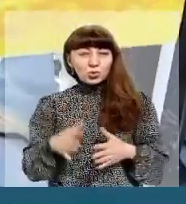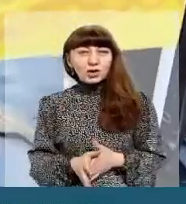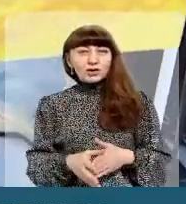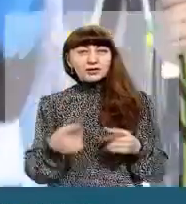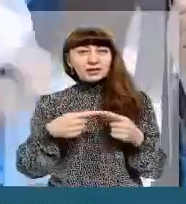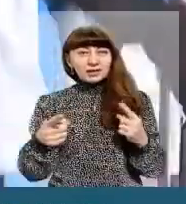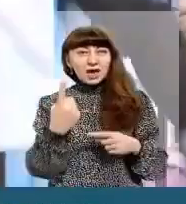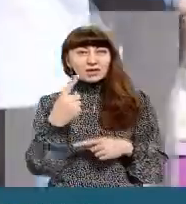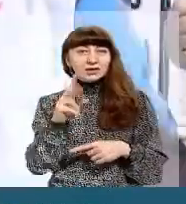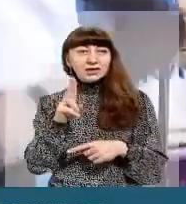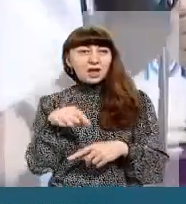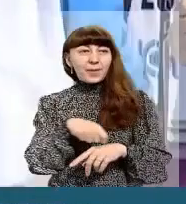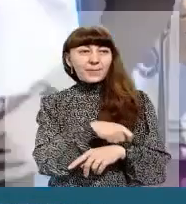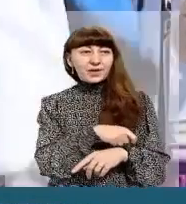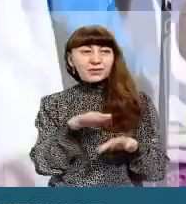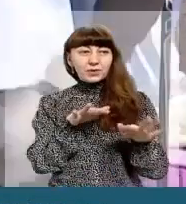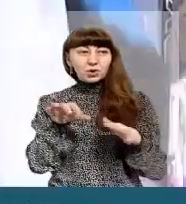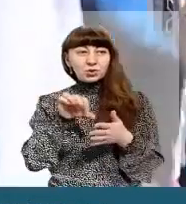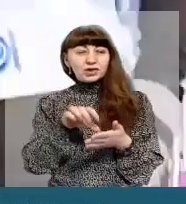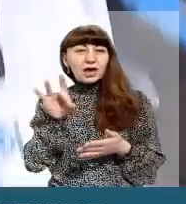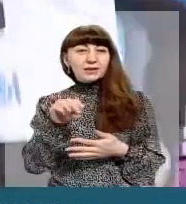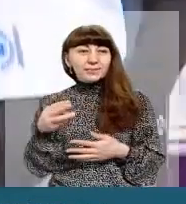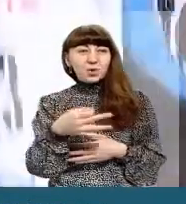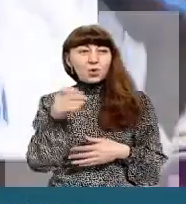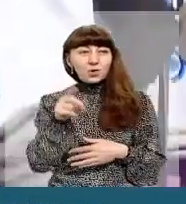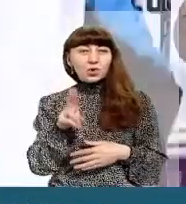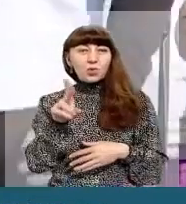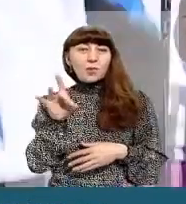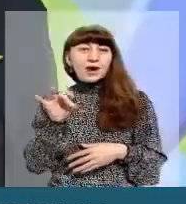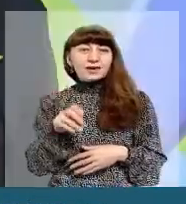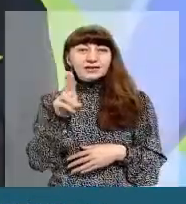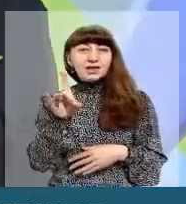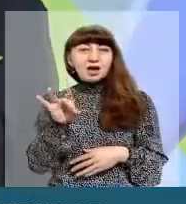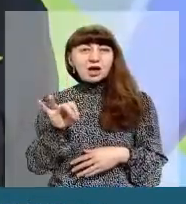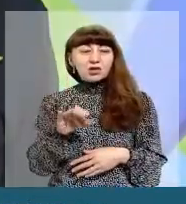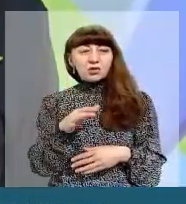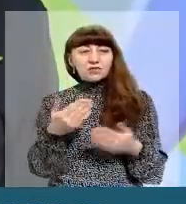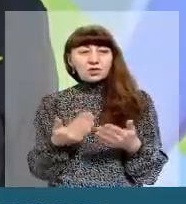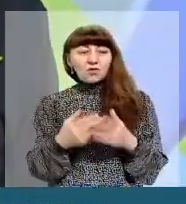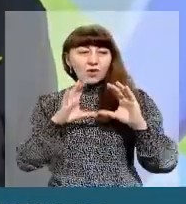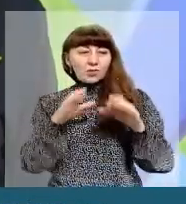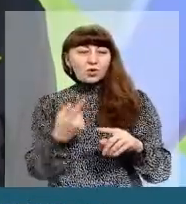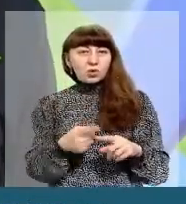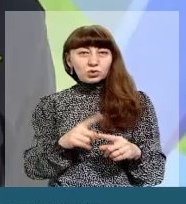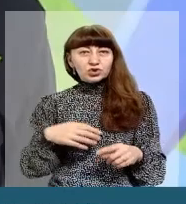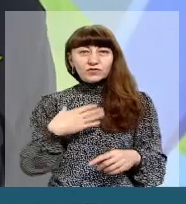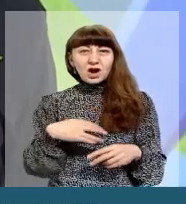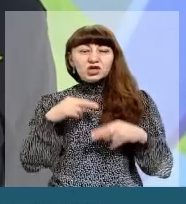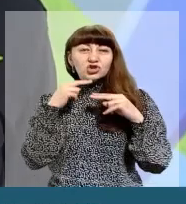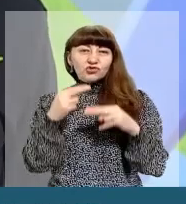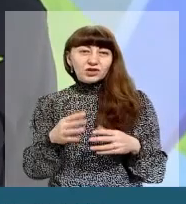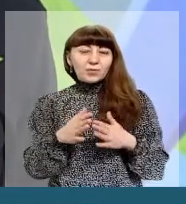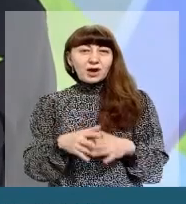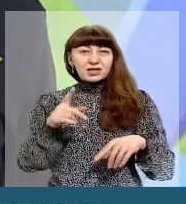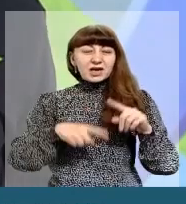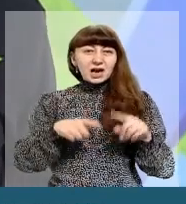в 1 километр. В мероприятии принял участие и аким области Кумар Аксакалов. В современном мире очень важно уделить время родным